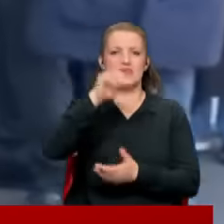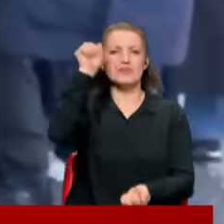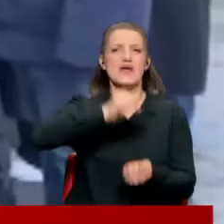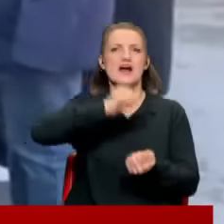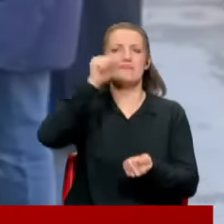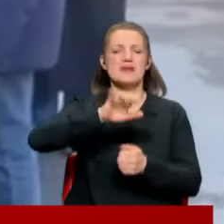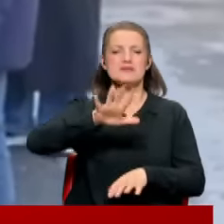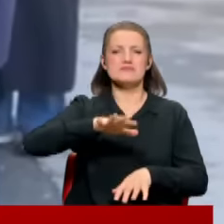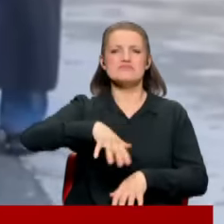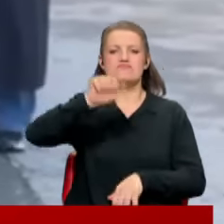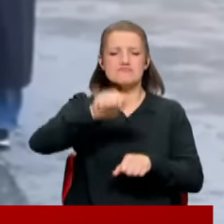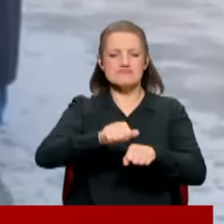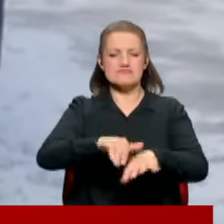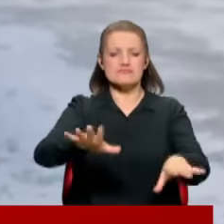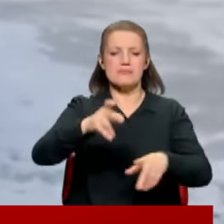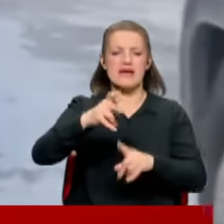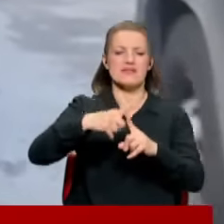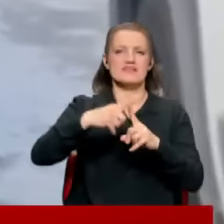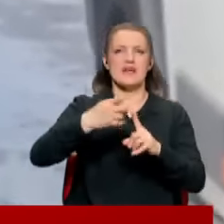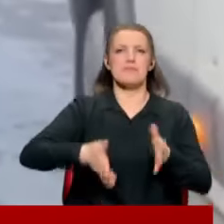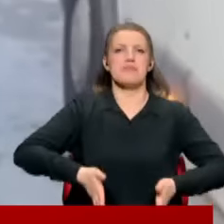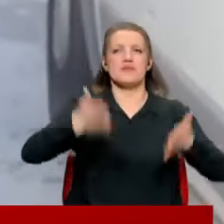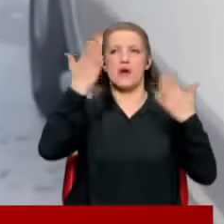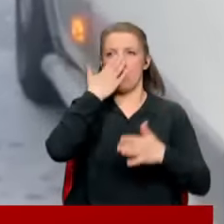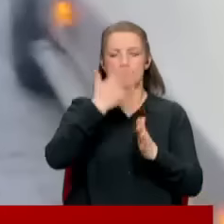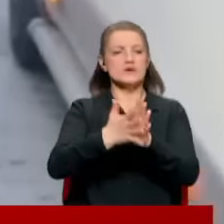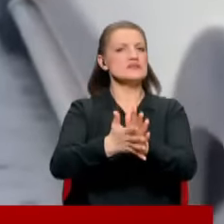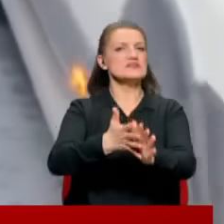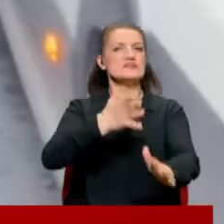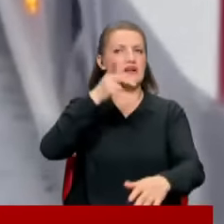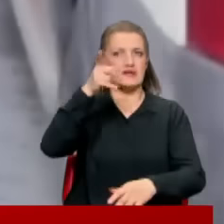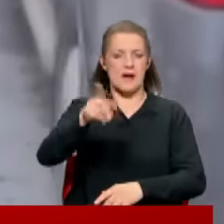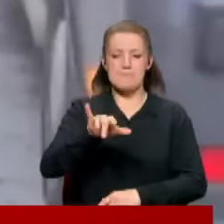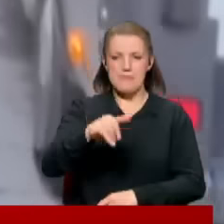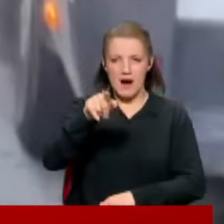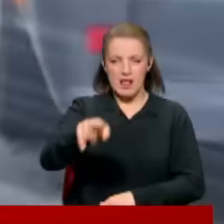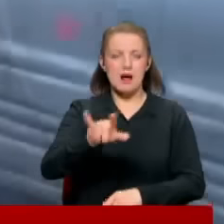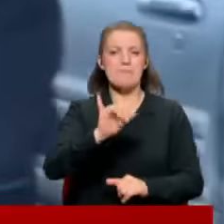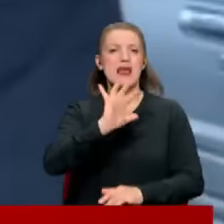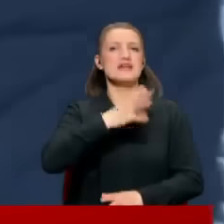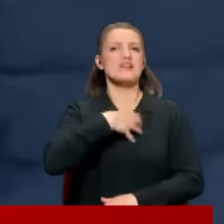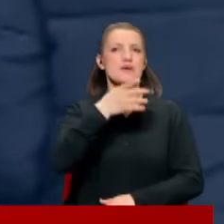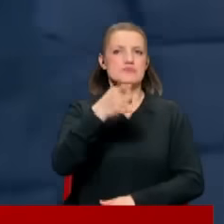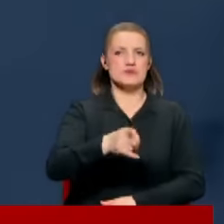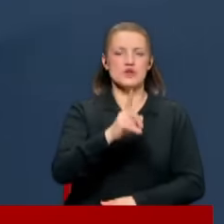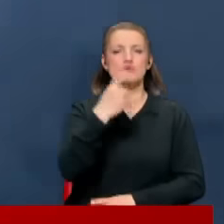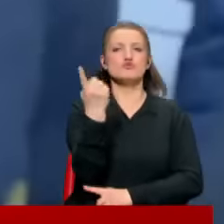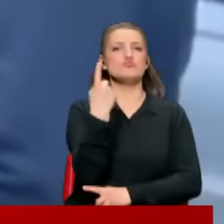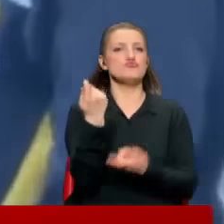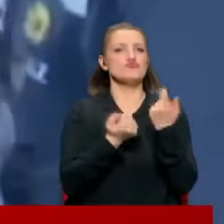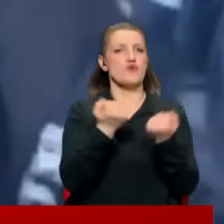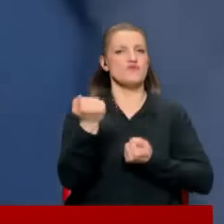Daphane'nin dağıtım merkezi olarak kullandığı PTT binası önü. Uzayıp giden kuyrukta bakkallar, market sahipleri, dolmuş